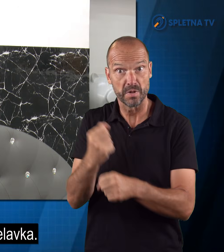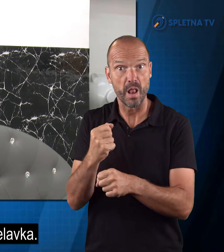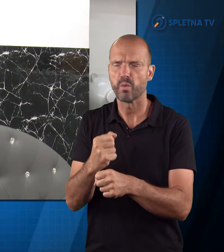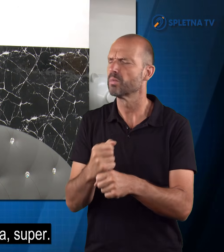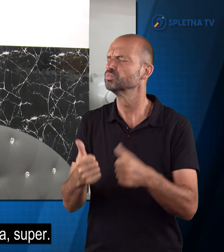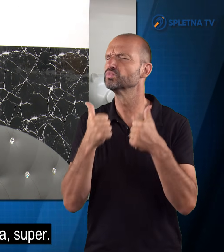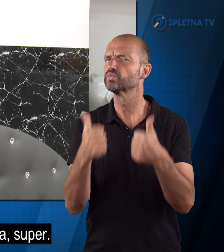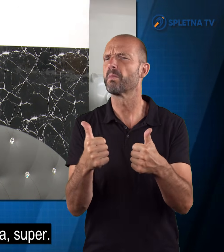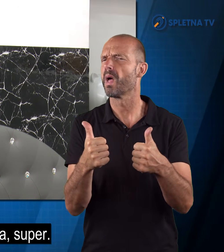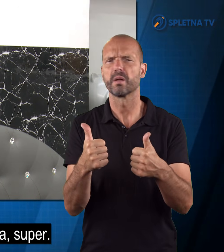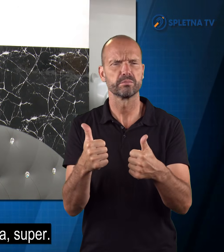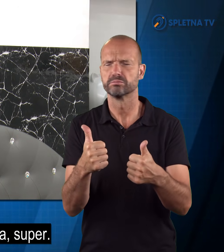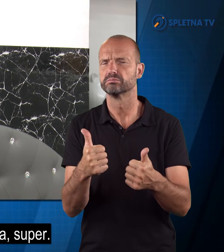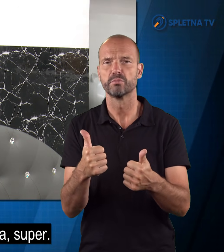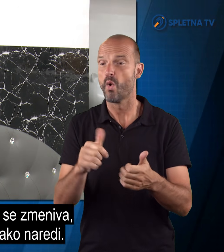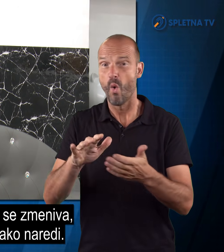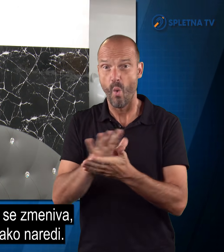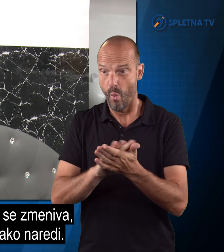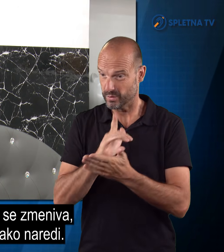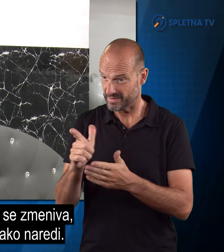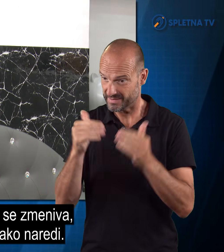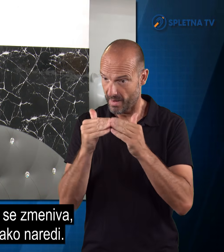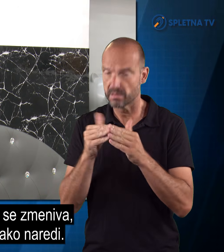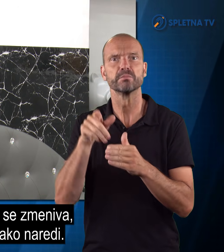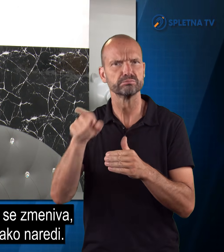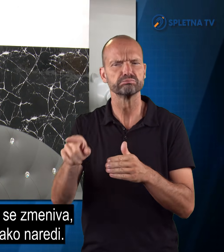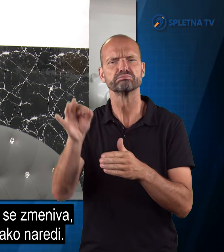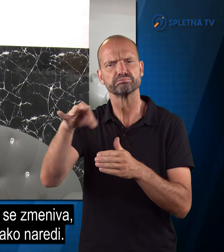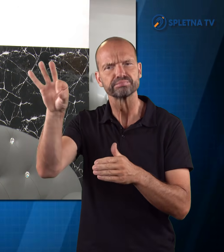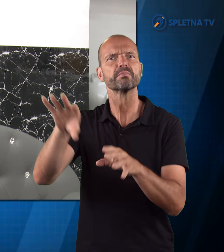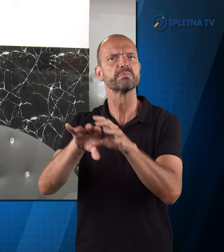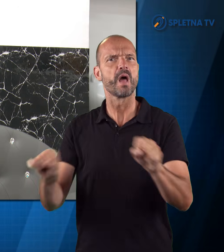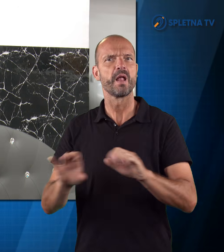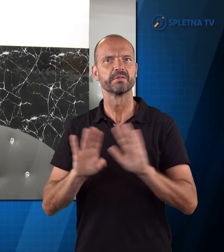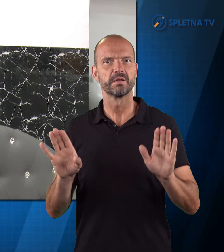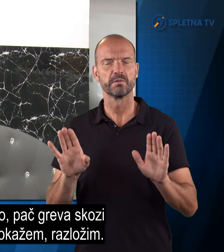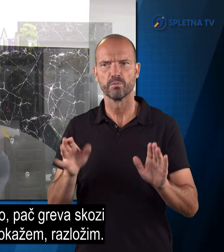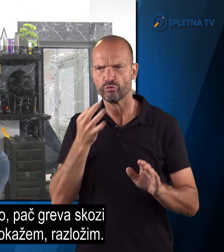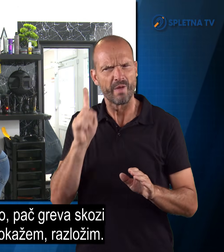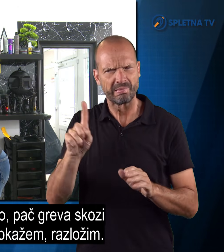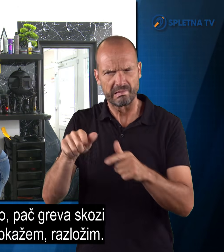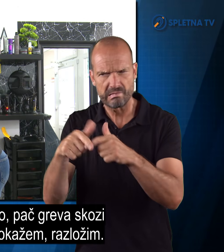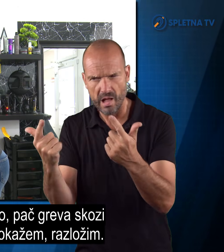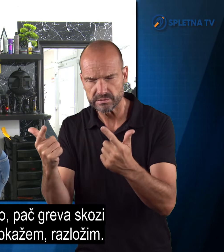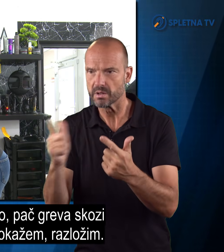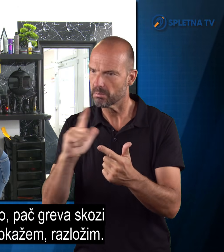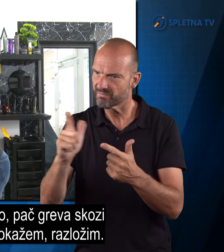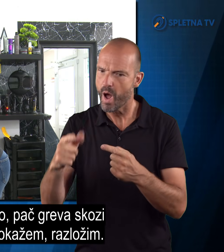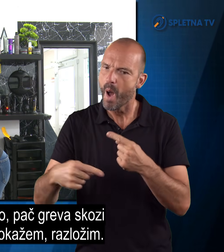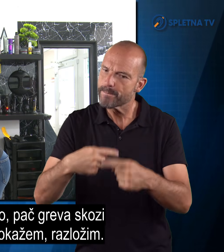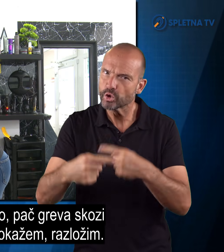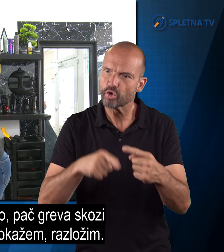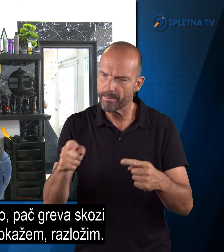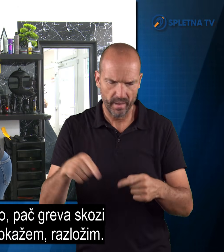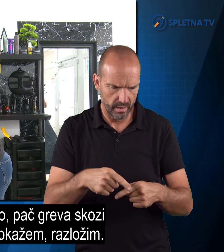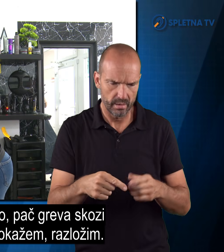Delavka, fajna, super, vse, kar se zmenima, to točno tako naredi. Če kaj ni jasno, pač gremo